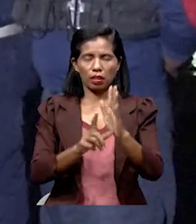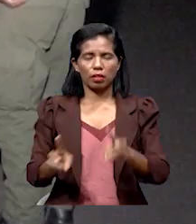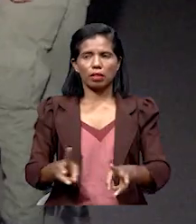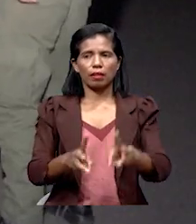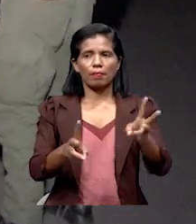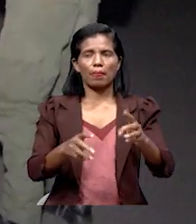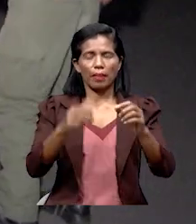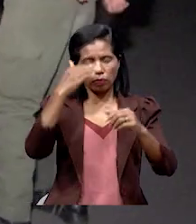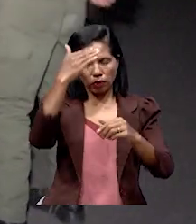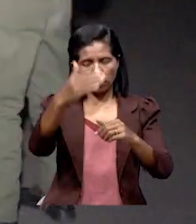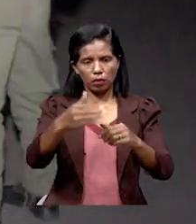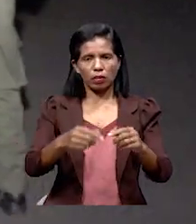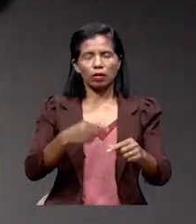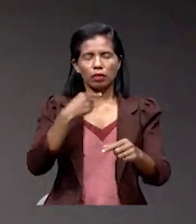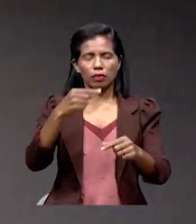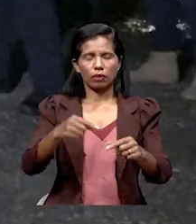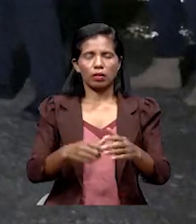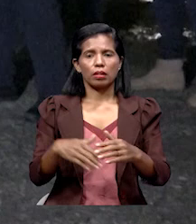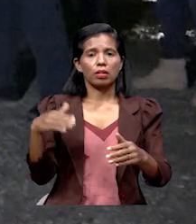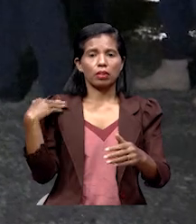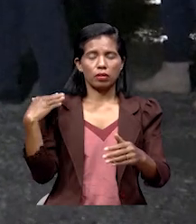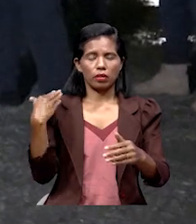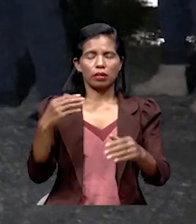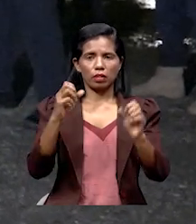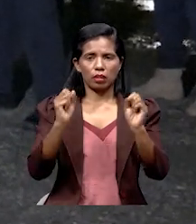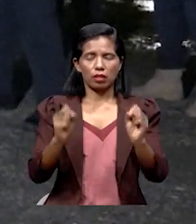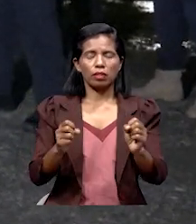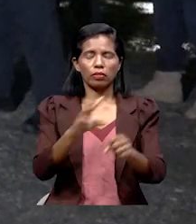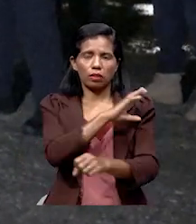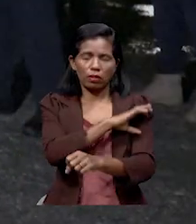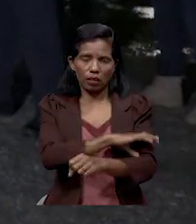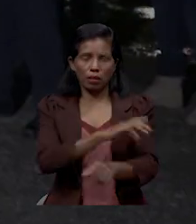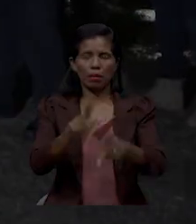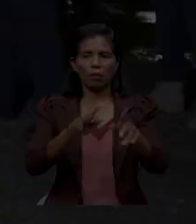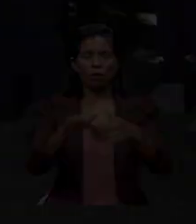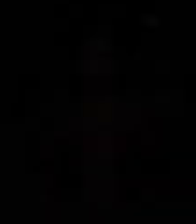kalkalan ne ho di garante siguransa ba komunidade iha kapital dili. Justinia Nonano, GMM.